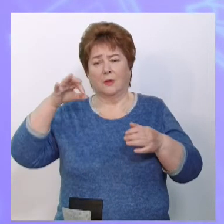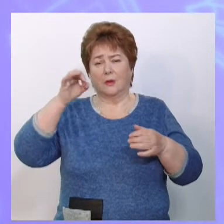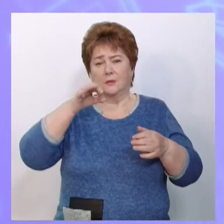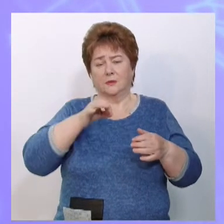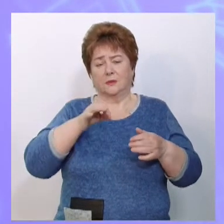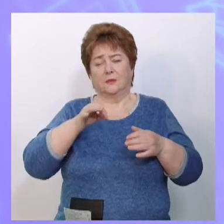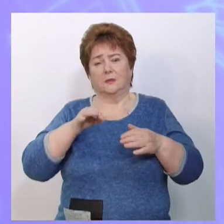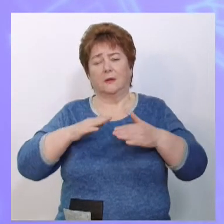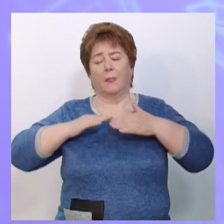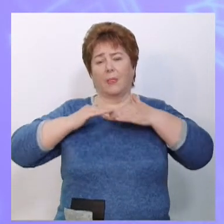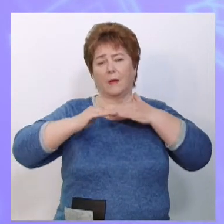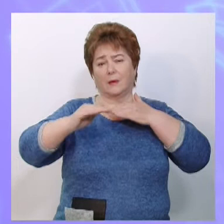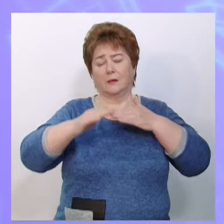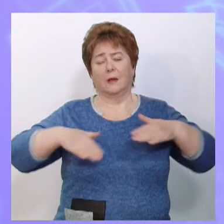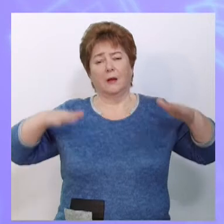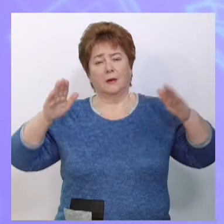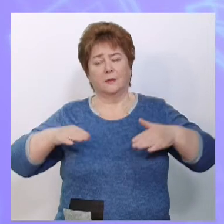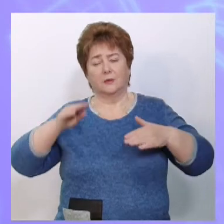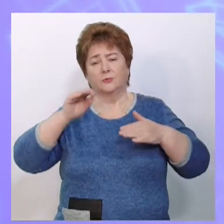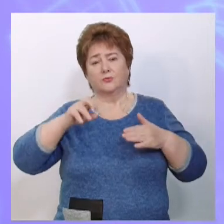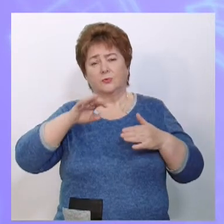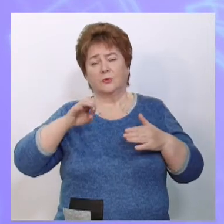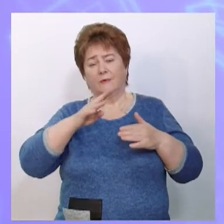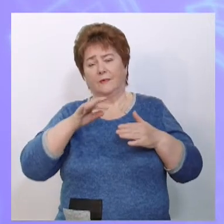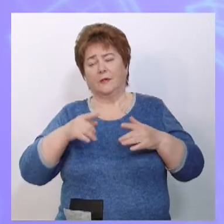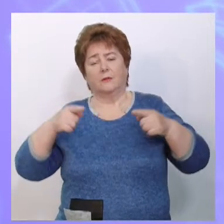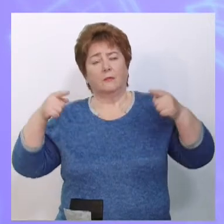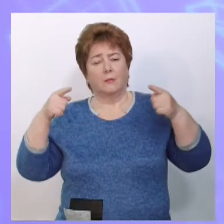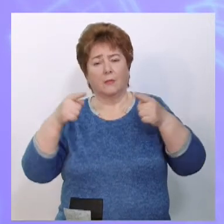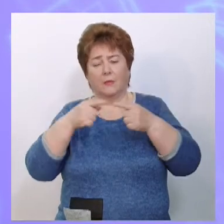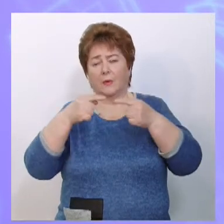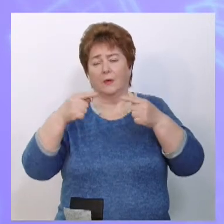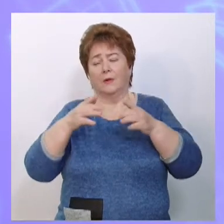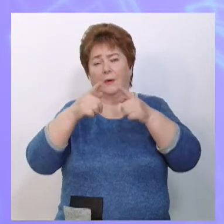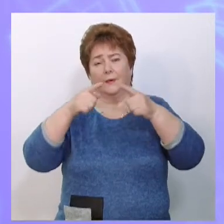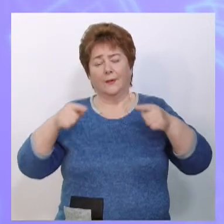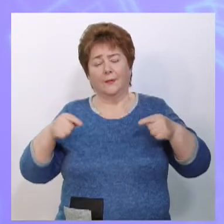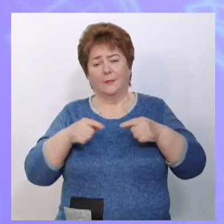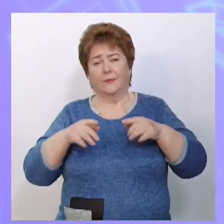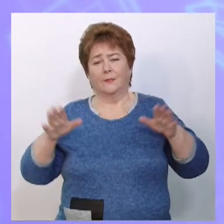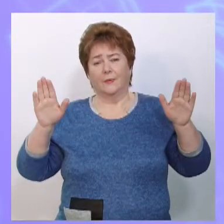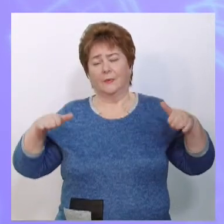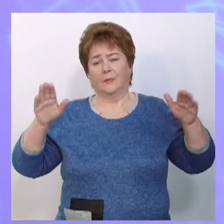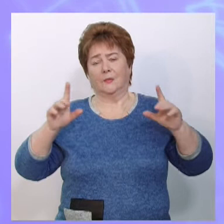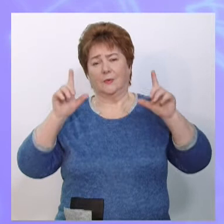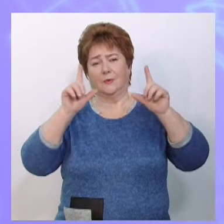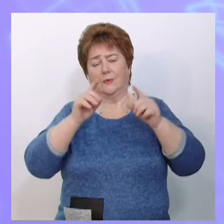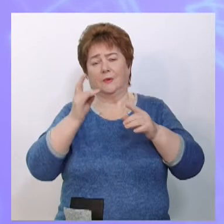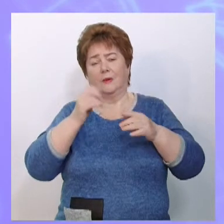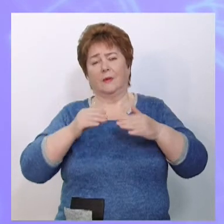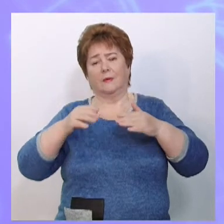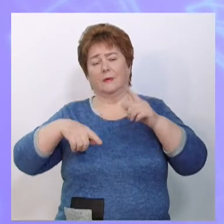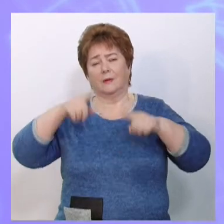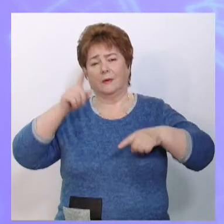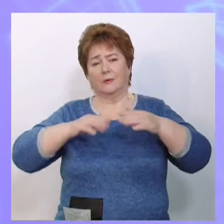летят журавли. Стройным треугольником проносятся перелетные птицы над